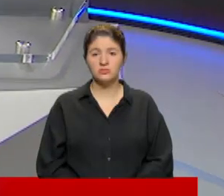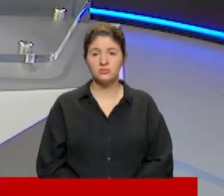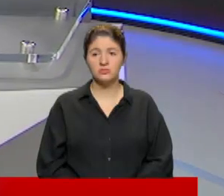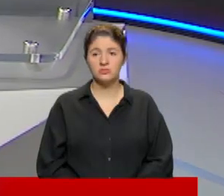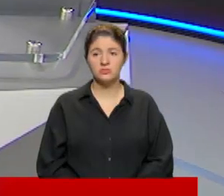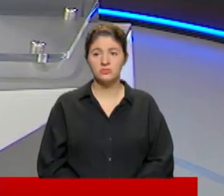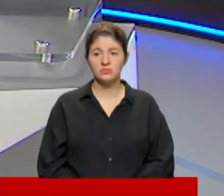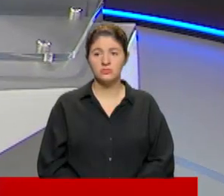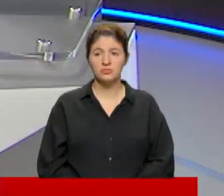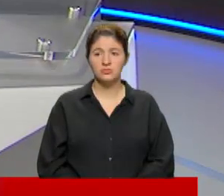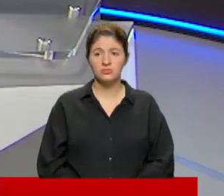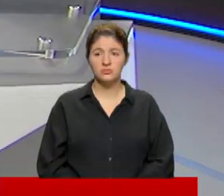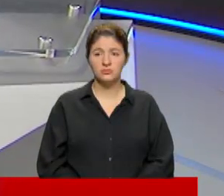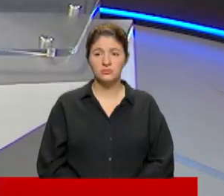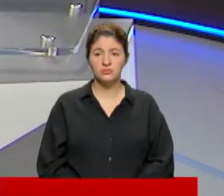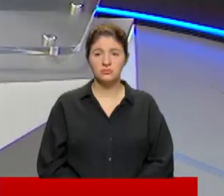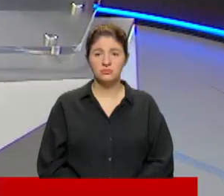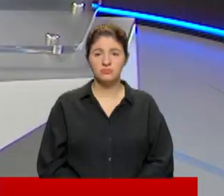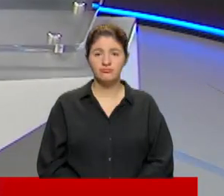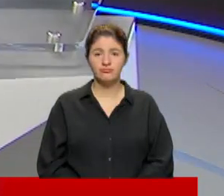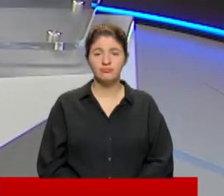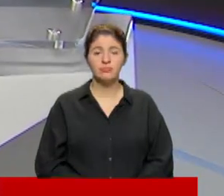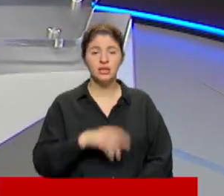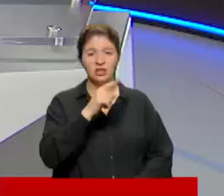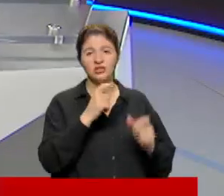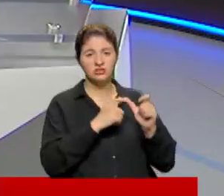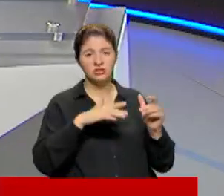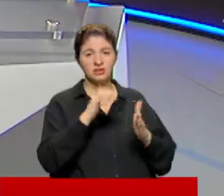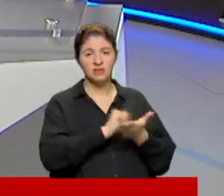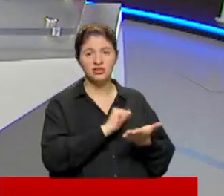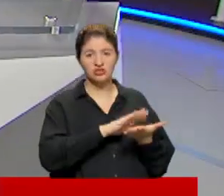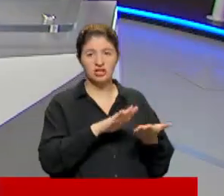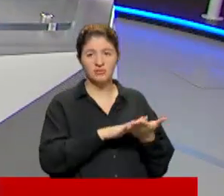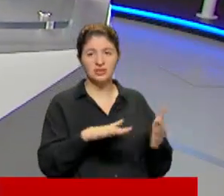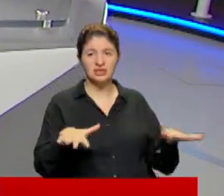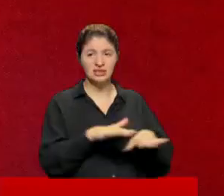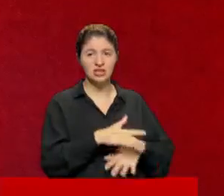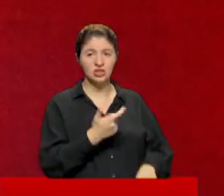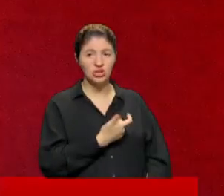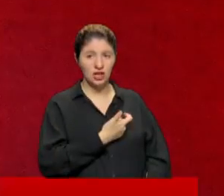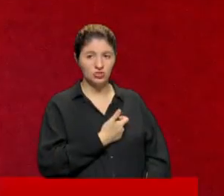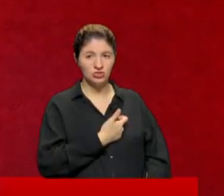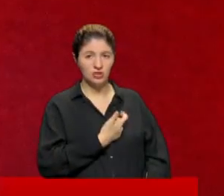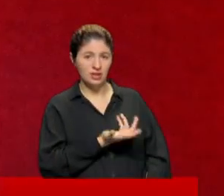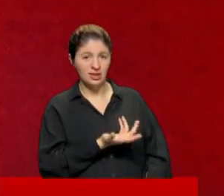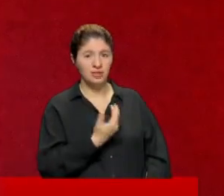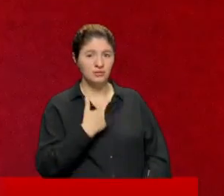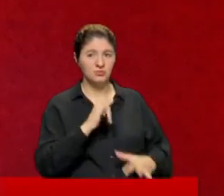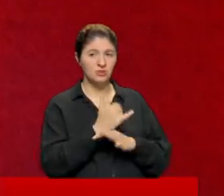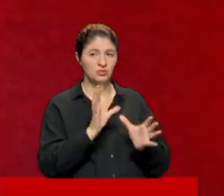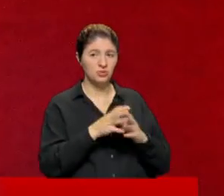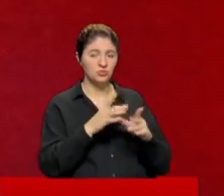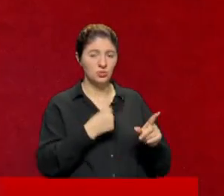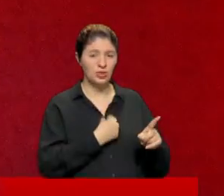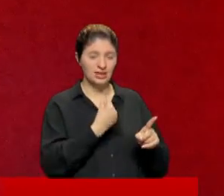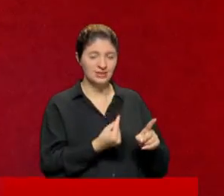memnun sosyal medyaya bakmayın siz siz sosyal medya düzenlemesi sansür yasası Hani bizim meslek örgütlerimiz